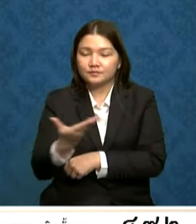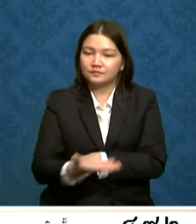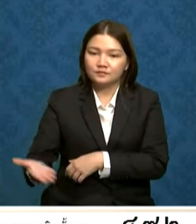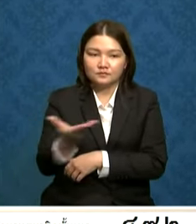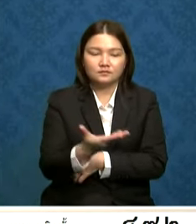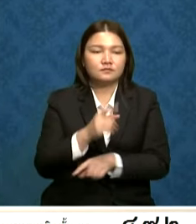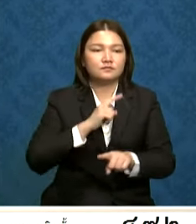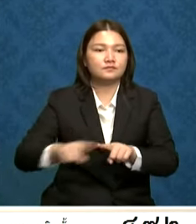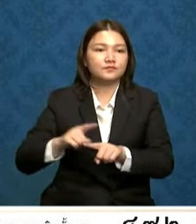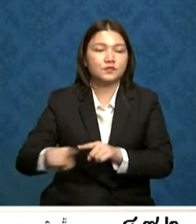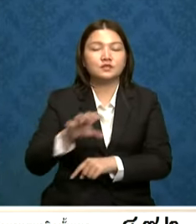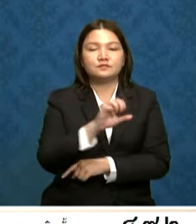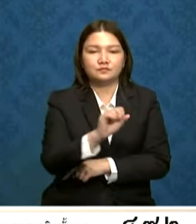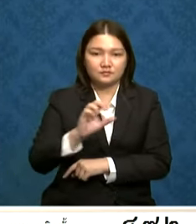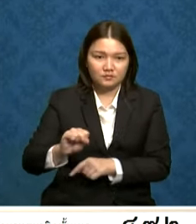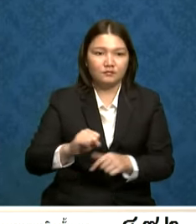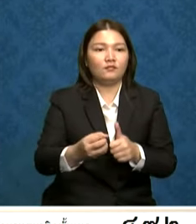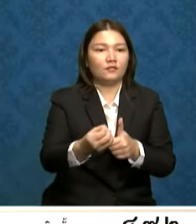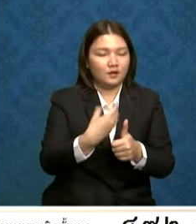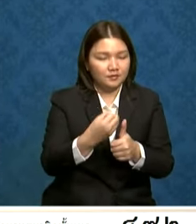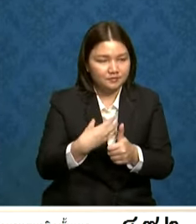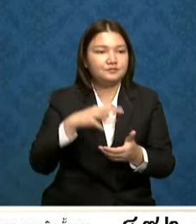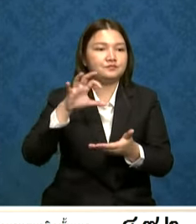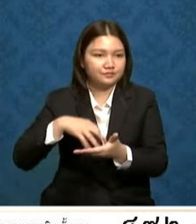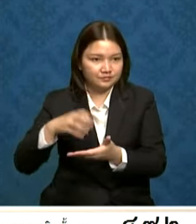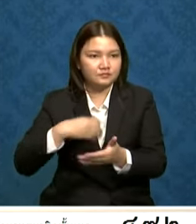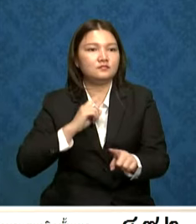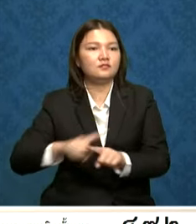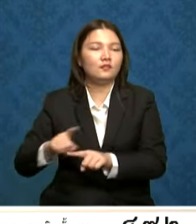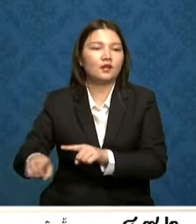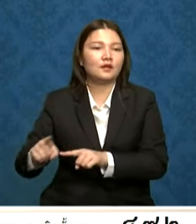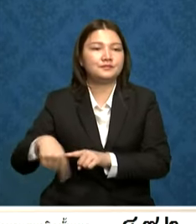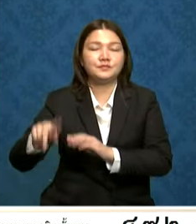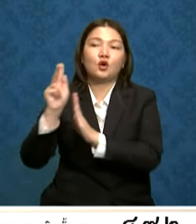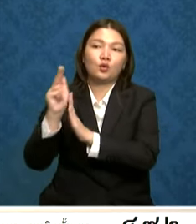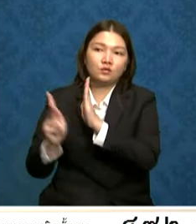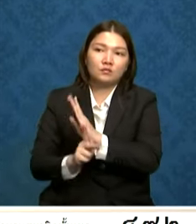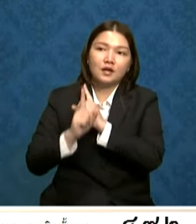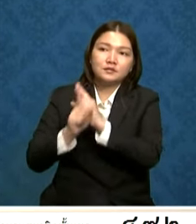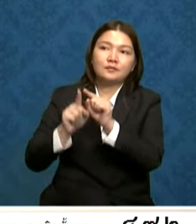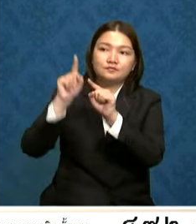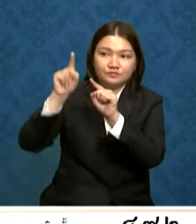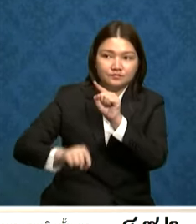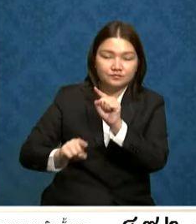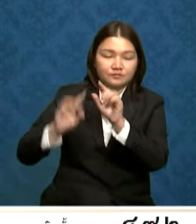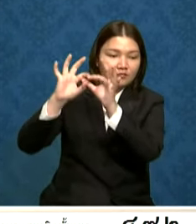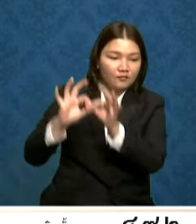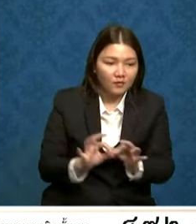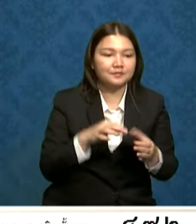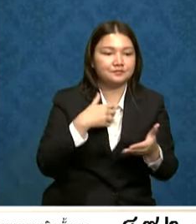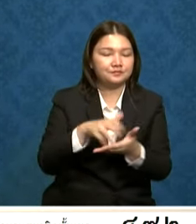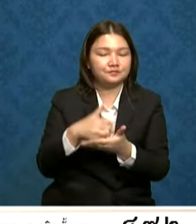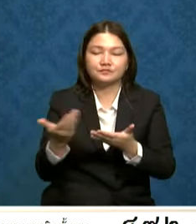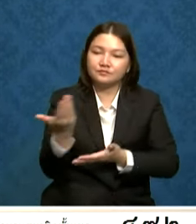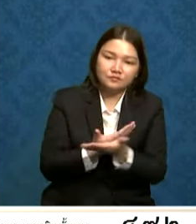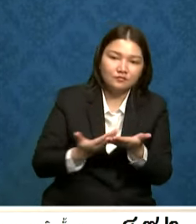สภาผู้แทนราษฎรกฎหมายและร่างกฎหมายที่เกี่ยวข้องข้อมูลจากเอกสาร